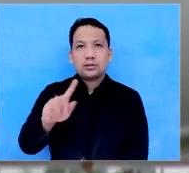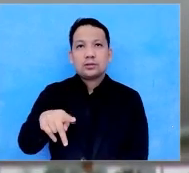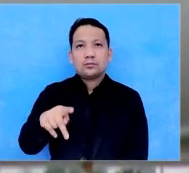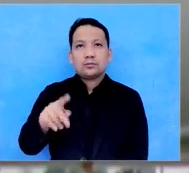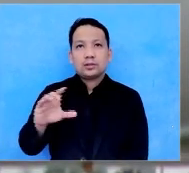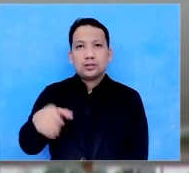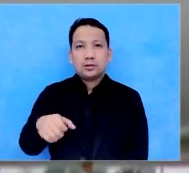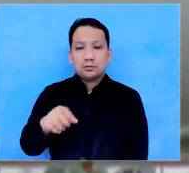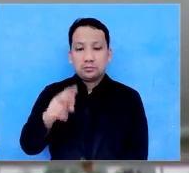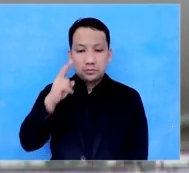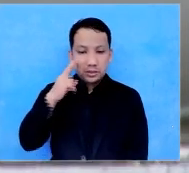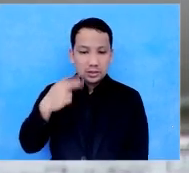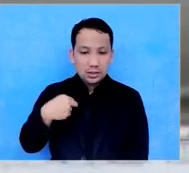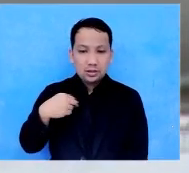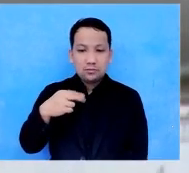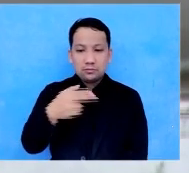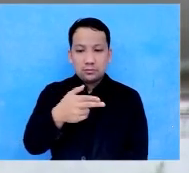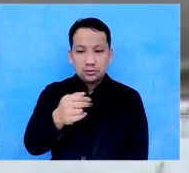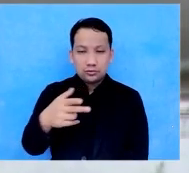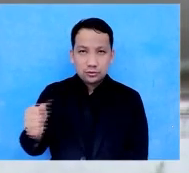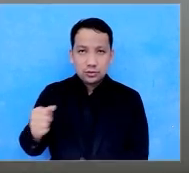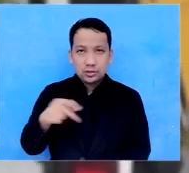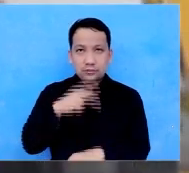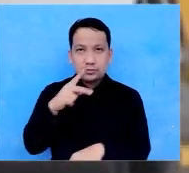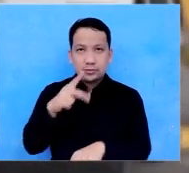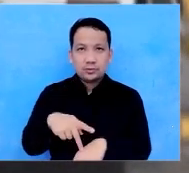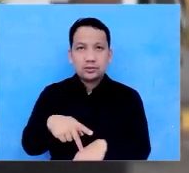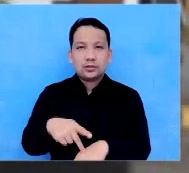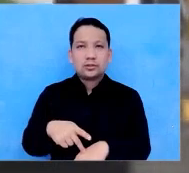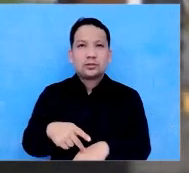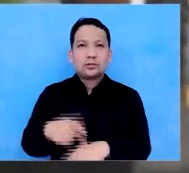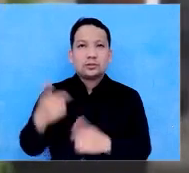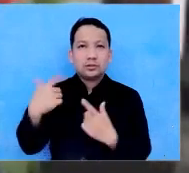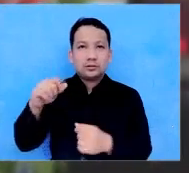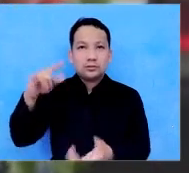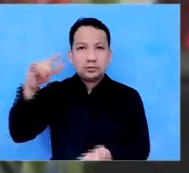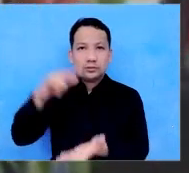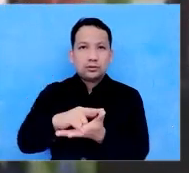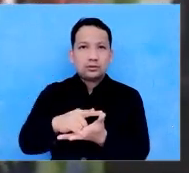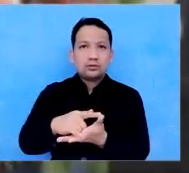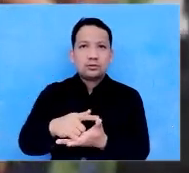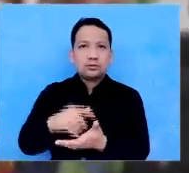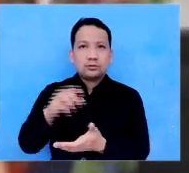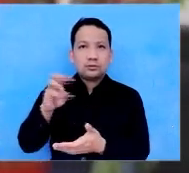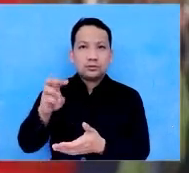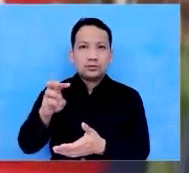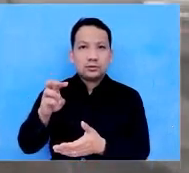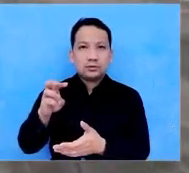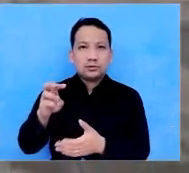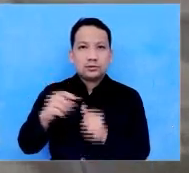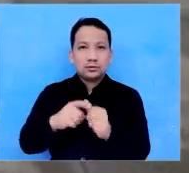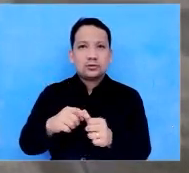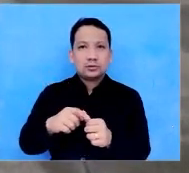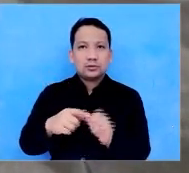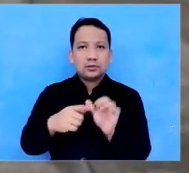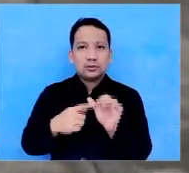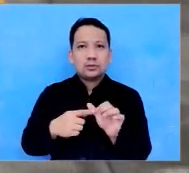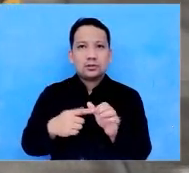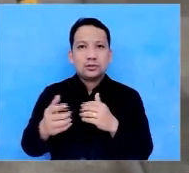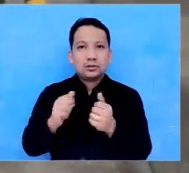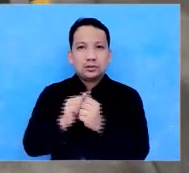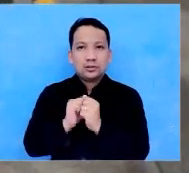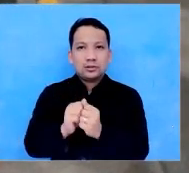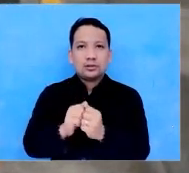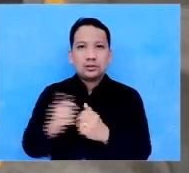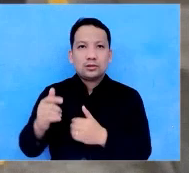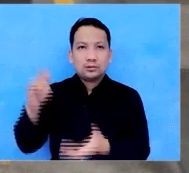Sabado naman, pasado alas 4 ng hapon nang makauwi sa bansa ang Pangulo matapos ang 6 na araw sa Switzerland. Kasabay na